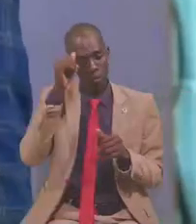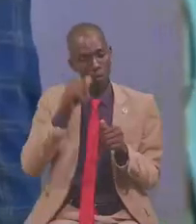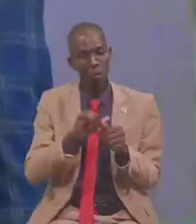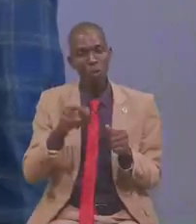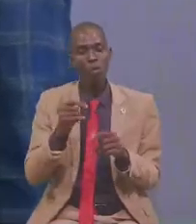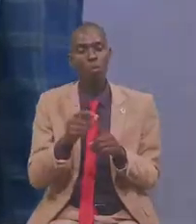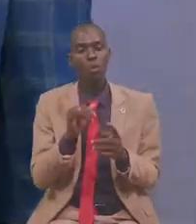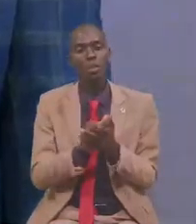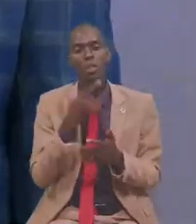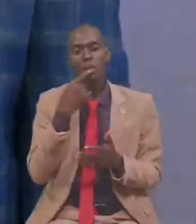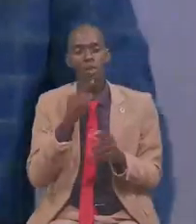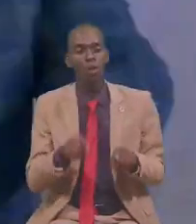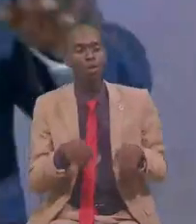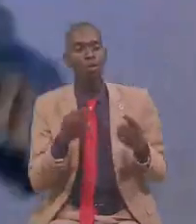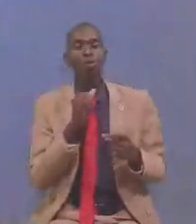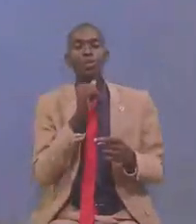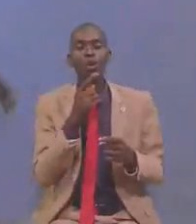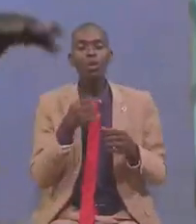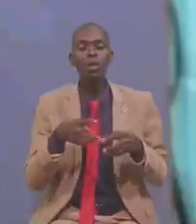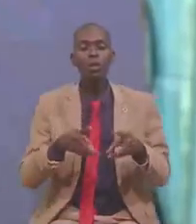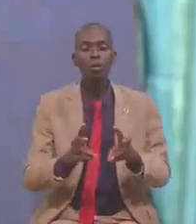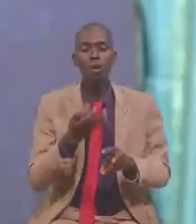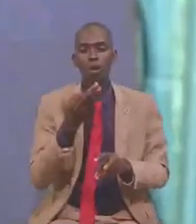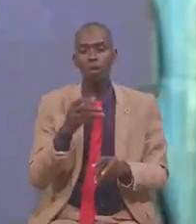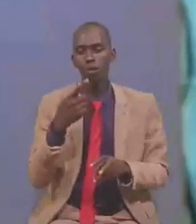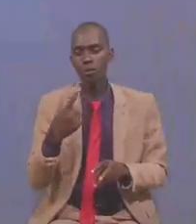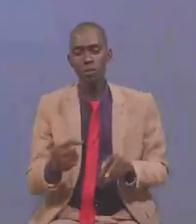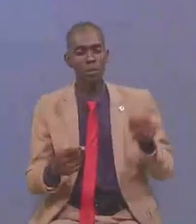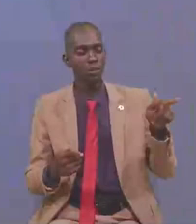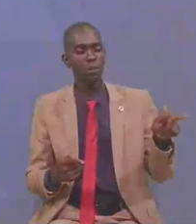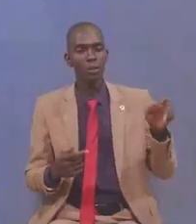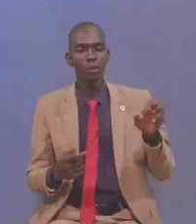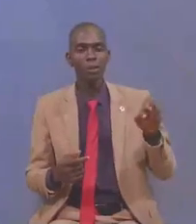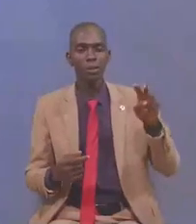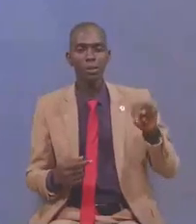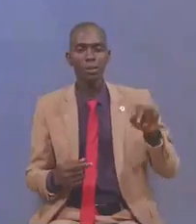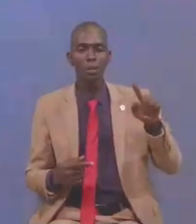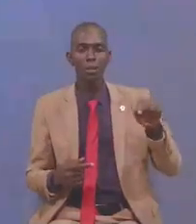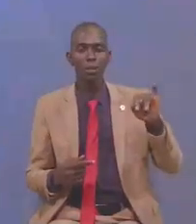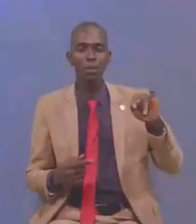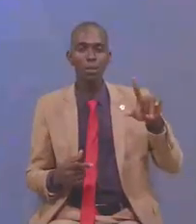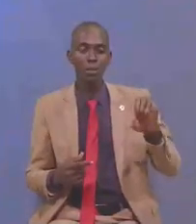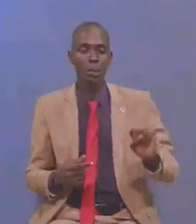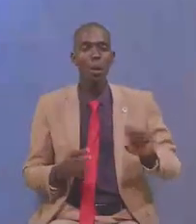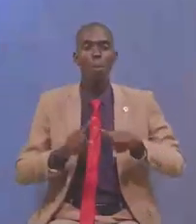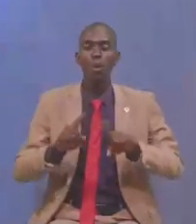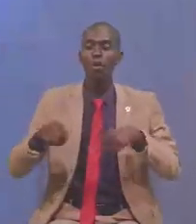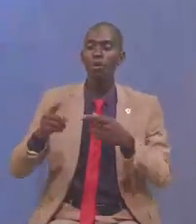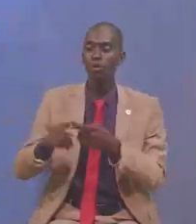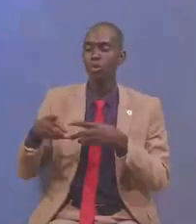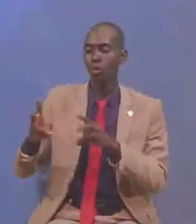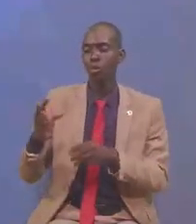N'allez pas vers les païens, mais vers les enfants d'Israël. Donc ils ont embrassé